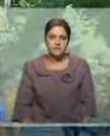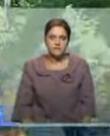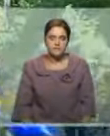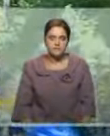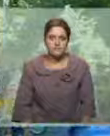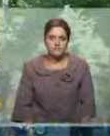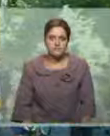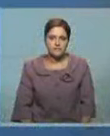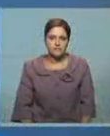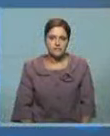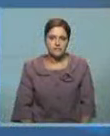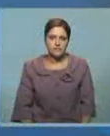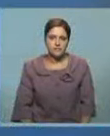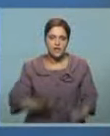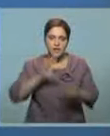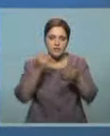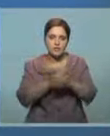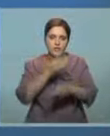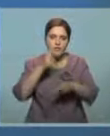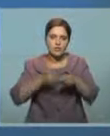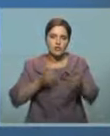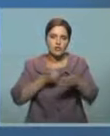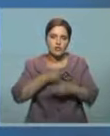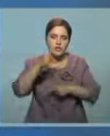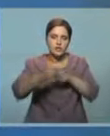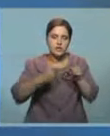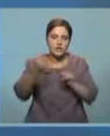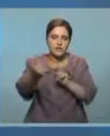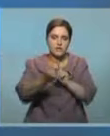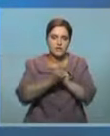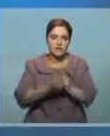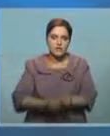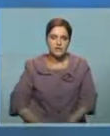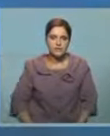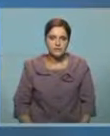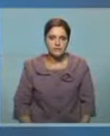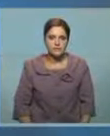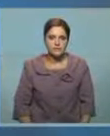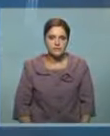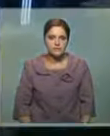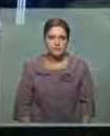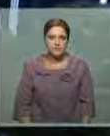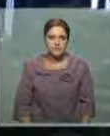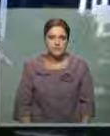государству. На этом наш выпуск завершен. Спасибо за внимание. До встречи в эфире.